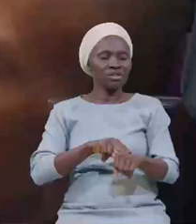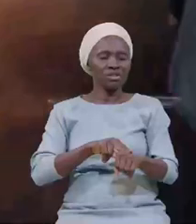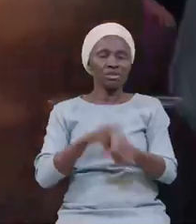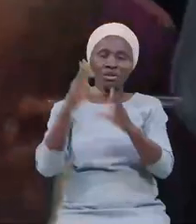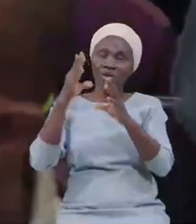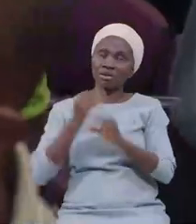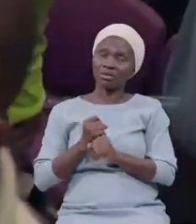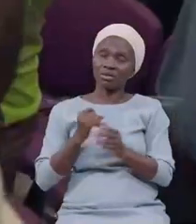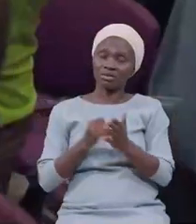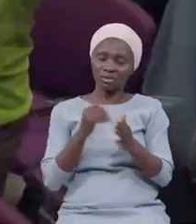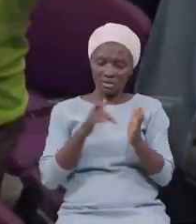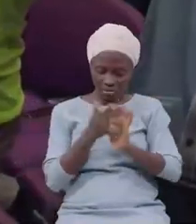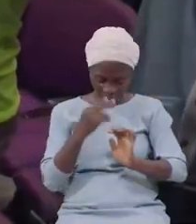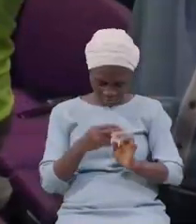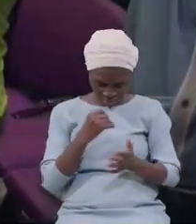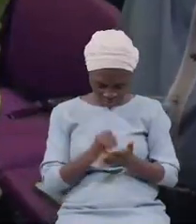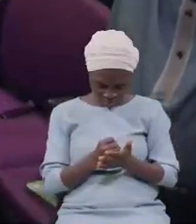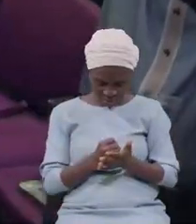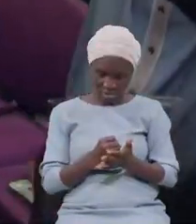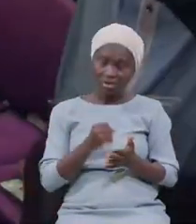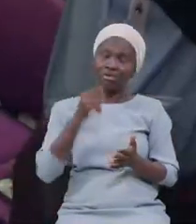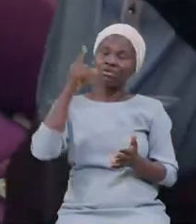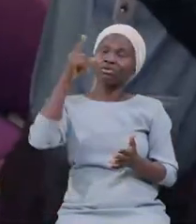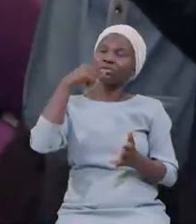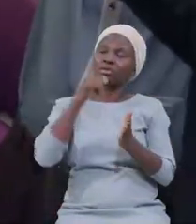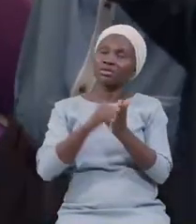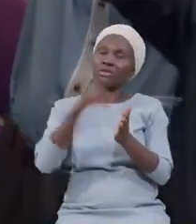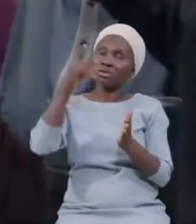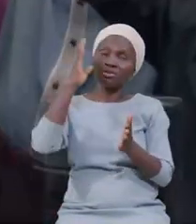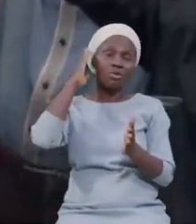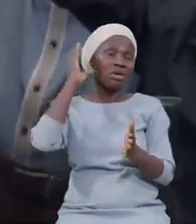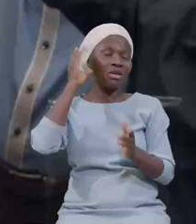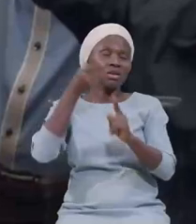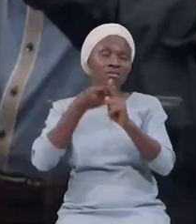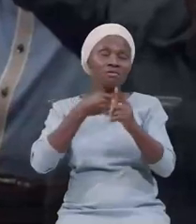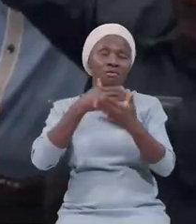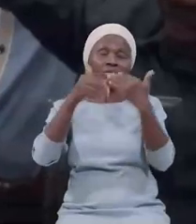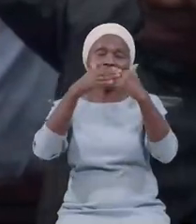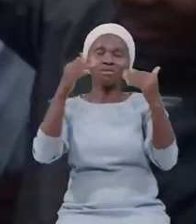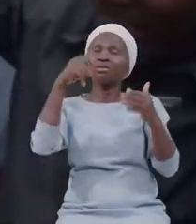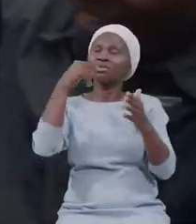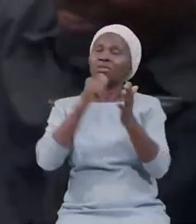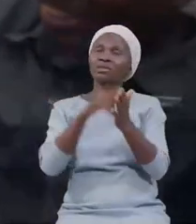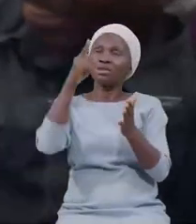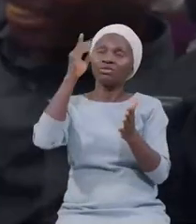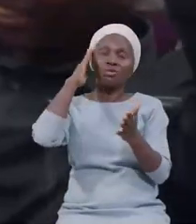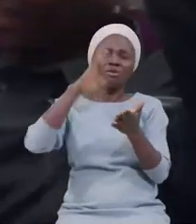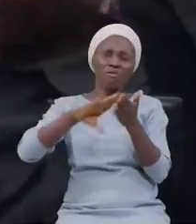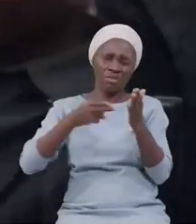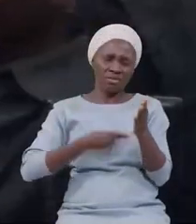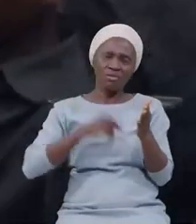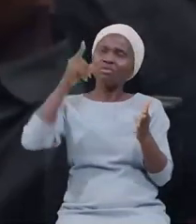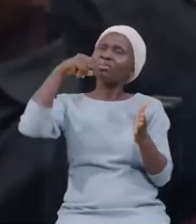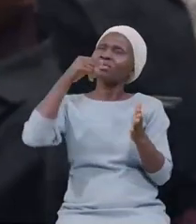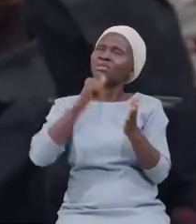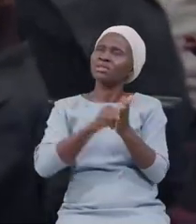Jésus. Tu as dit que tu vas écouter des cieux. Tu dis que tu vas pardonner. Tu vas nous pardonner. Tu dis que